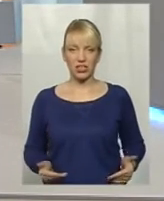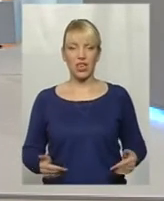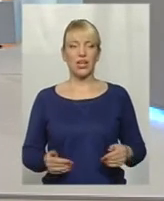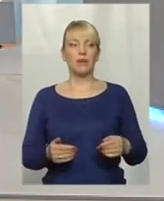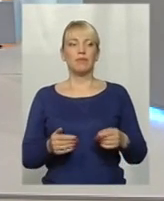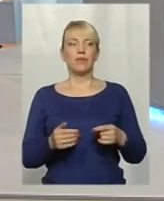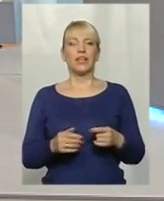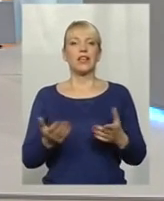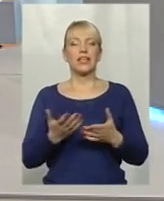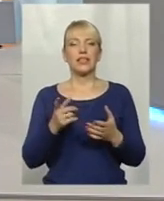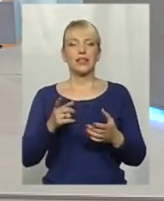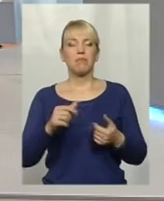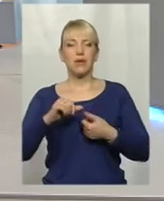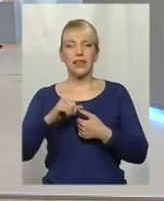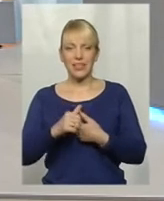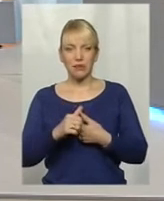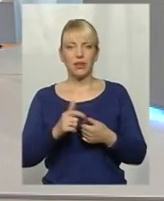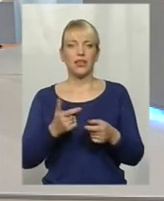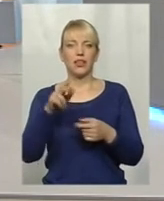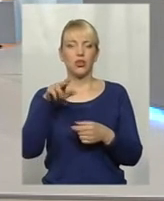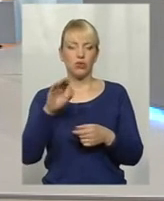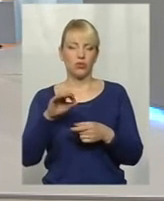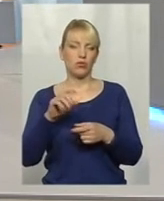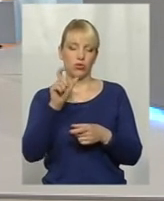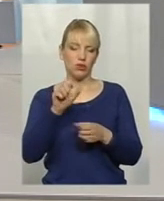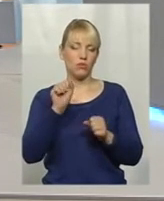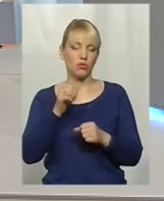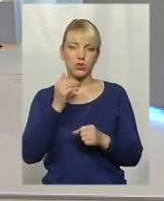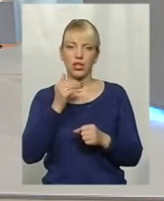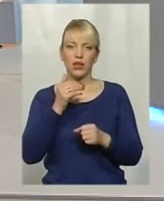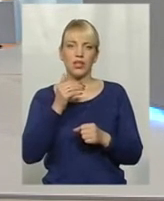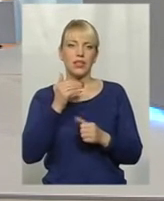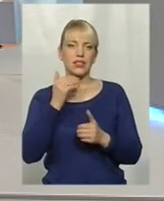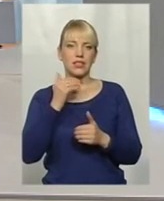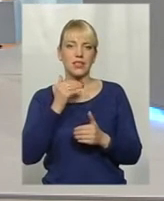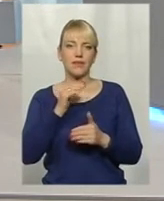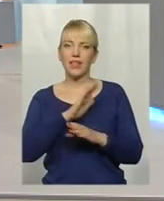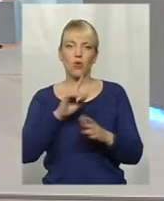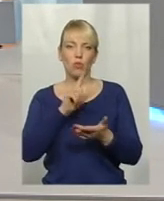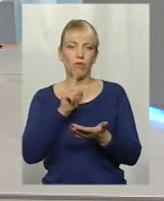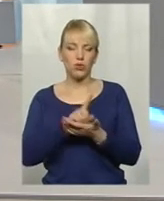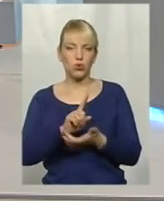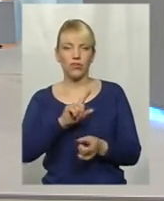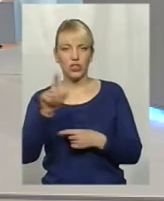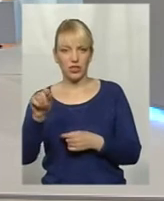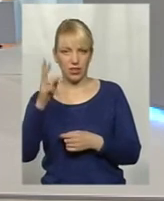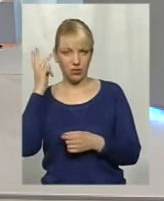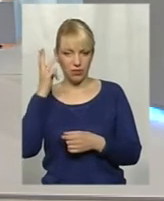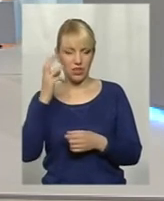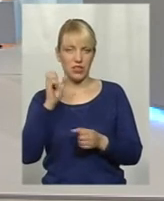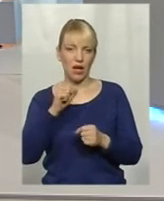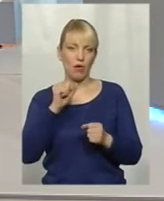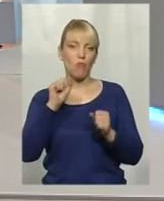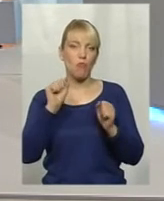зональні. Людина може звернутися будь-куди, їй не обов'язково їхати там, в Хмельницький чи в Віньківці, якщо їй ближче там. Я